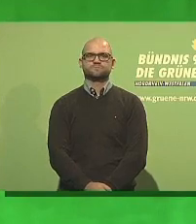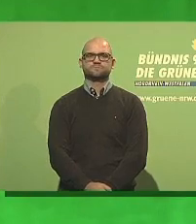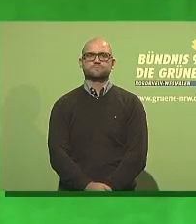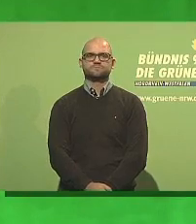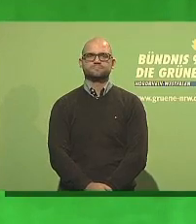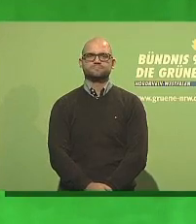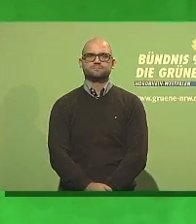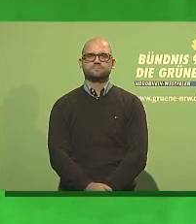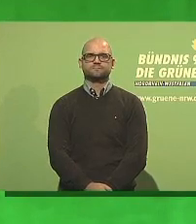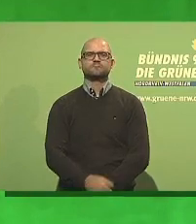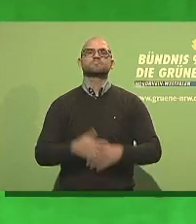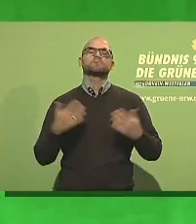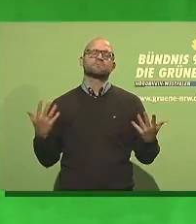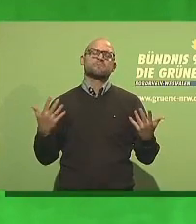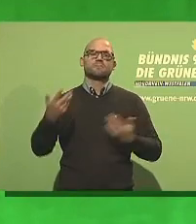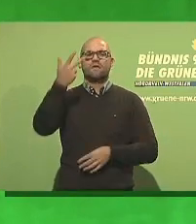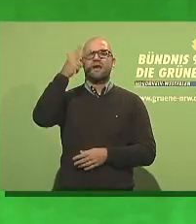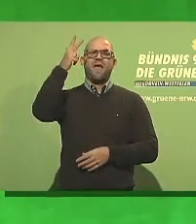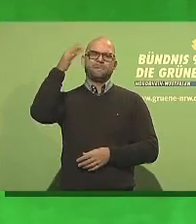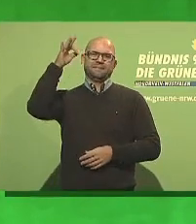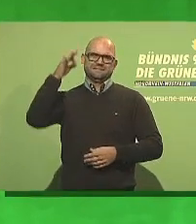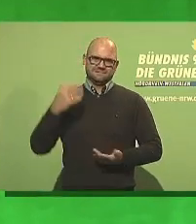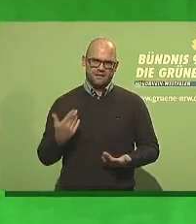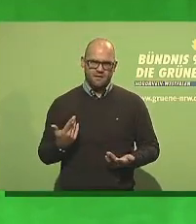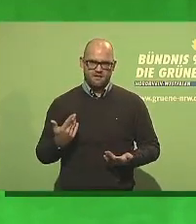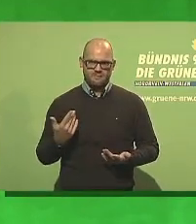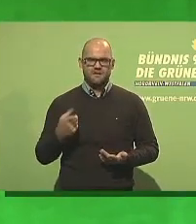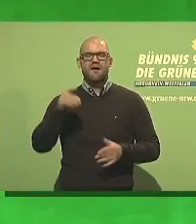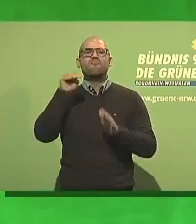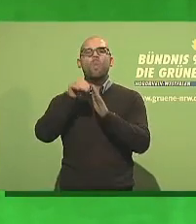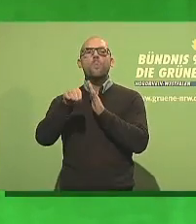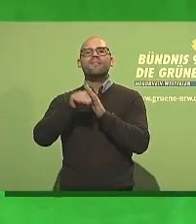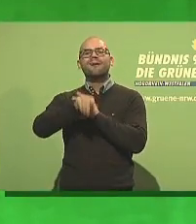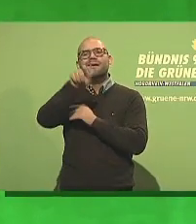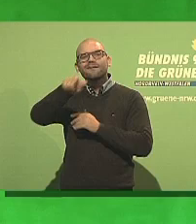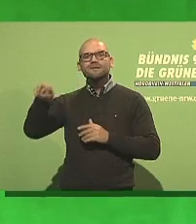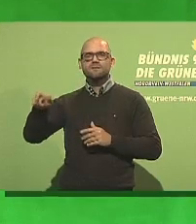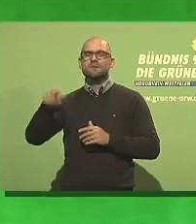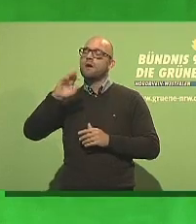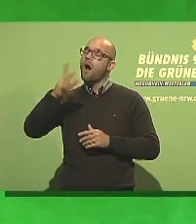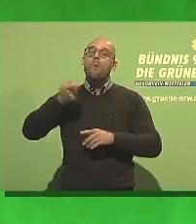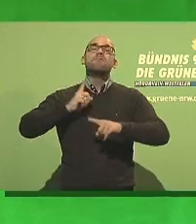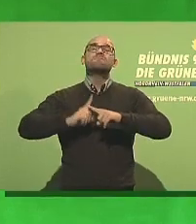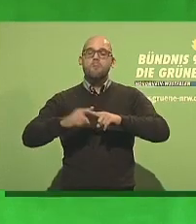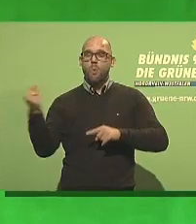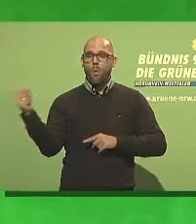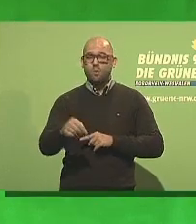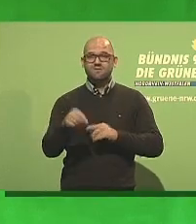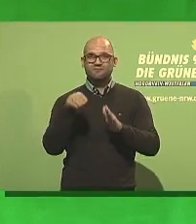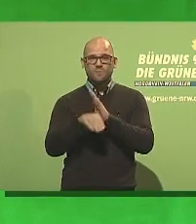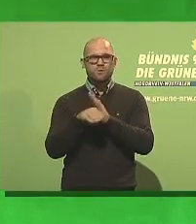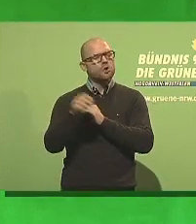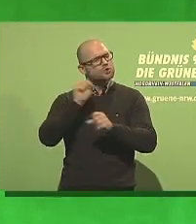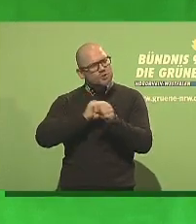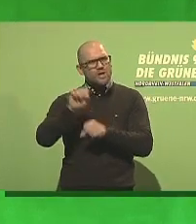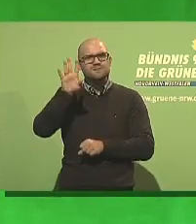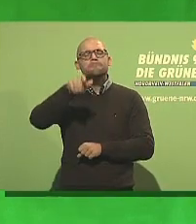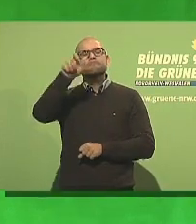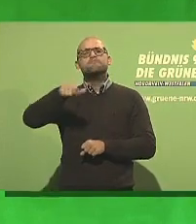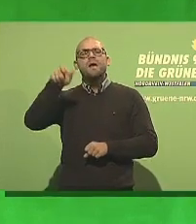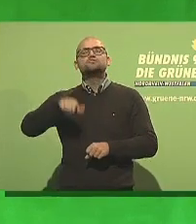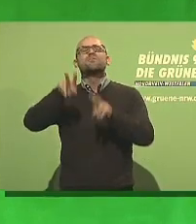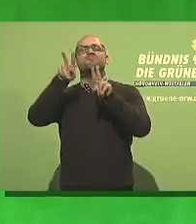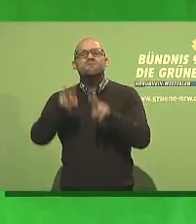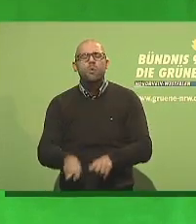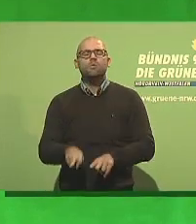Denn, geschätzter Herr Minister, die Menschenwürde der Flüchtlinge und auch der Illegalen ist unantastbar. Schreiben Sie sich das hinter